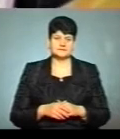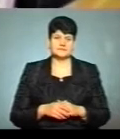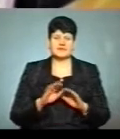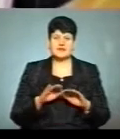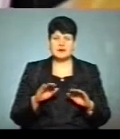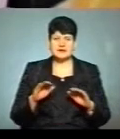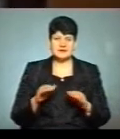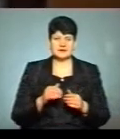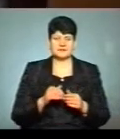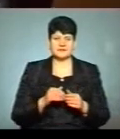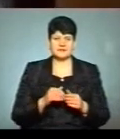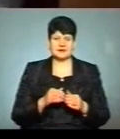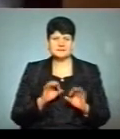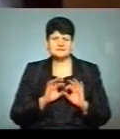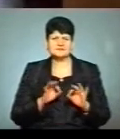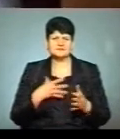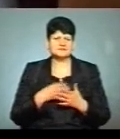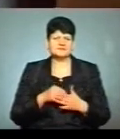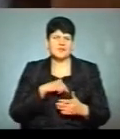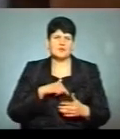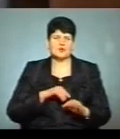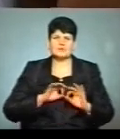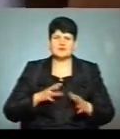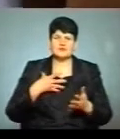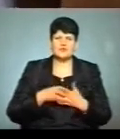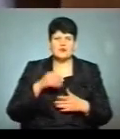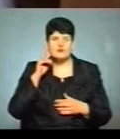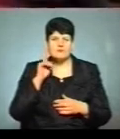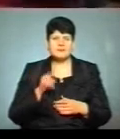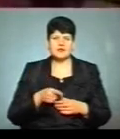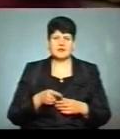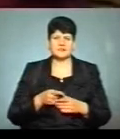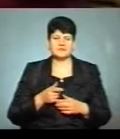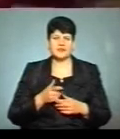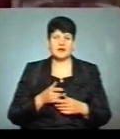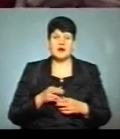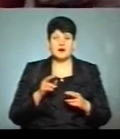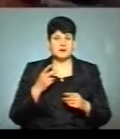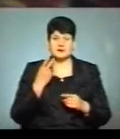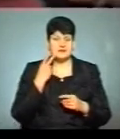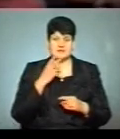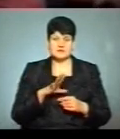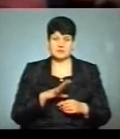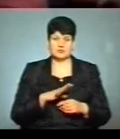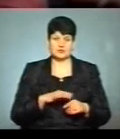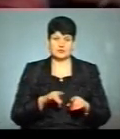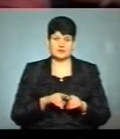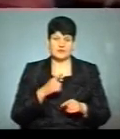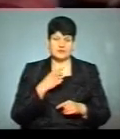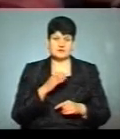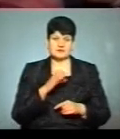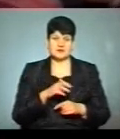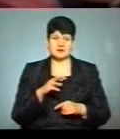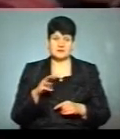Діти на випередки діляться емоціями, розповідають про свої вміння. Проте так було не завжди, каже Світлана Миколаївна, вона